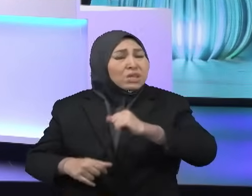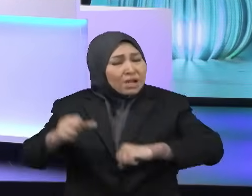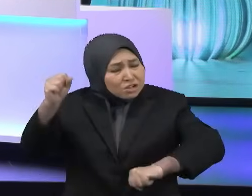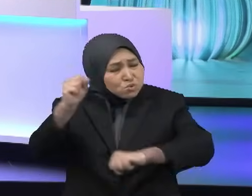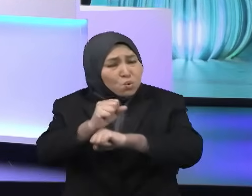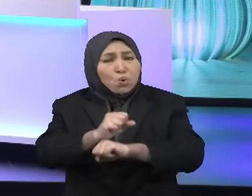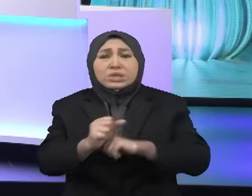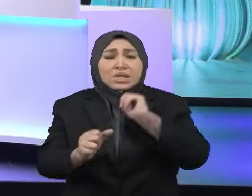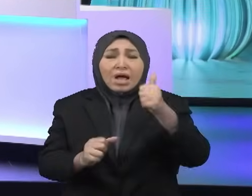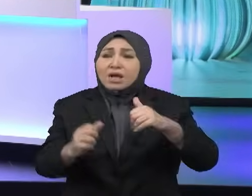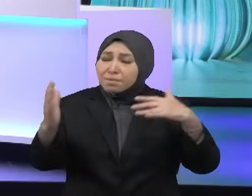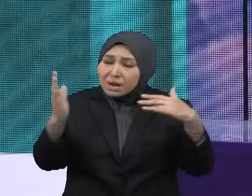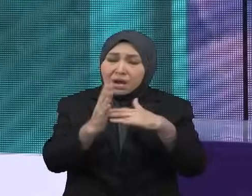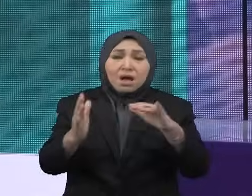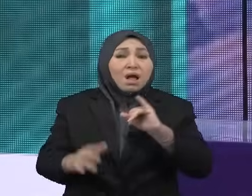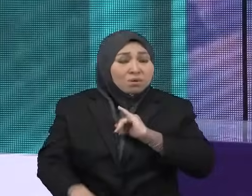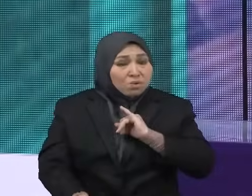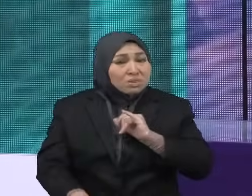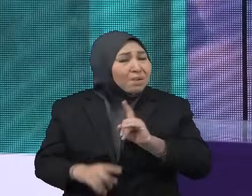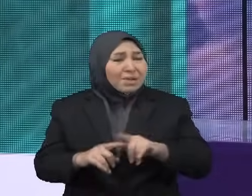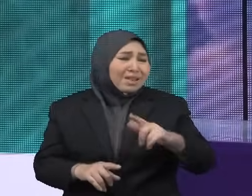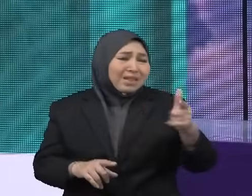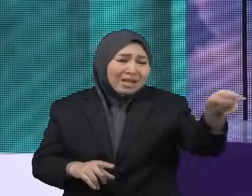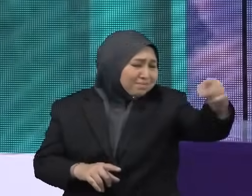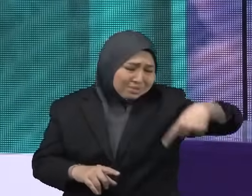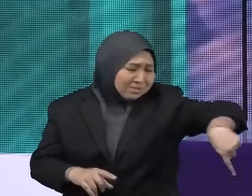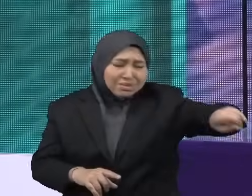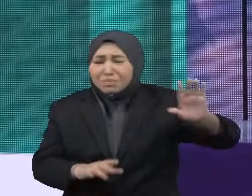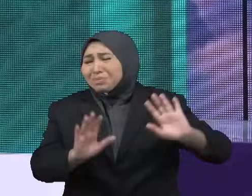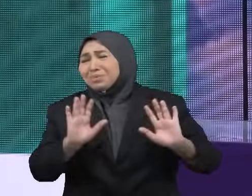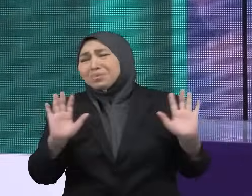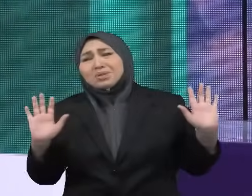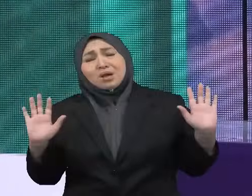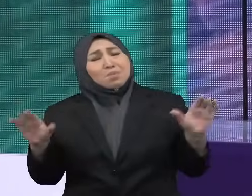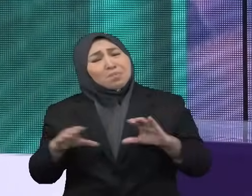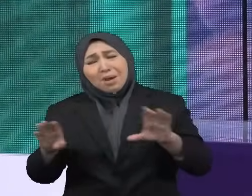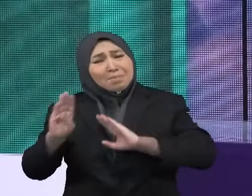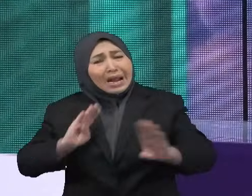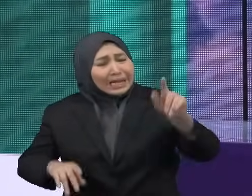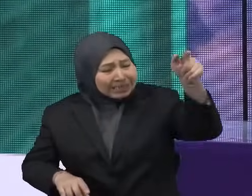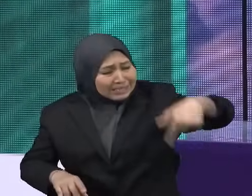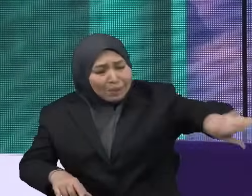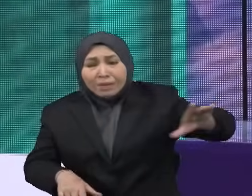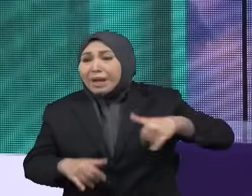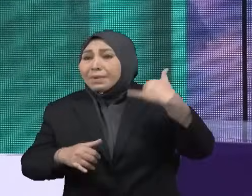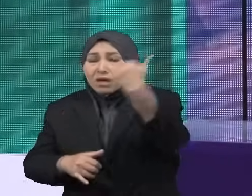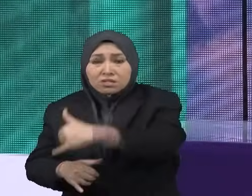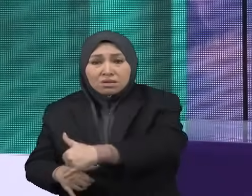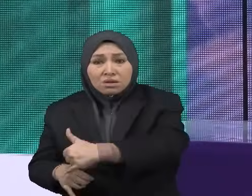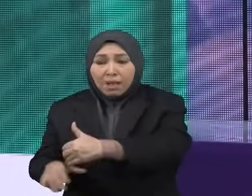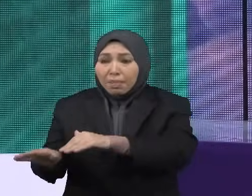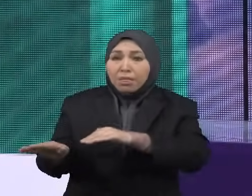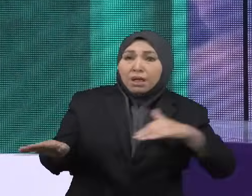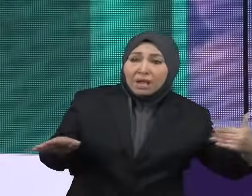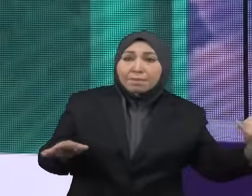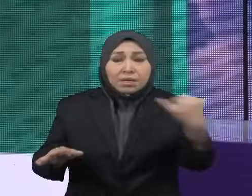dia tak akan menghalang aku, ya. Tapi yang lain ini, mereka ini memang buat perangai. Kan? Bila nak pergi saja, dia tarik ke belakang. Bila